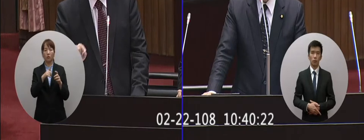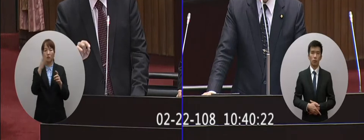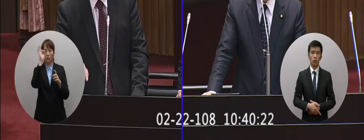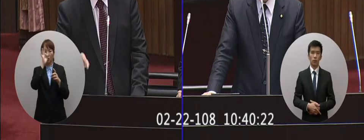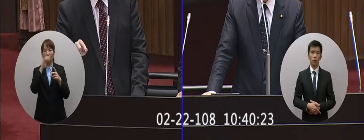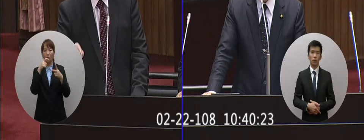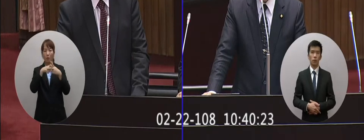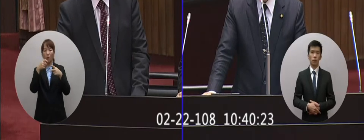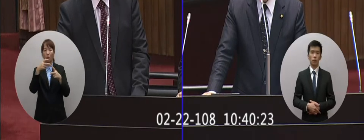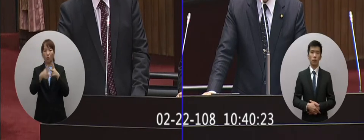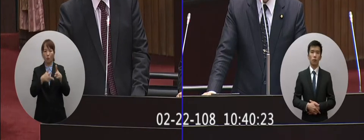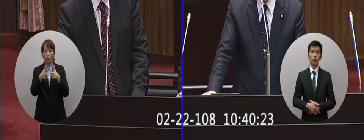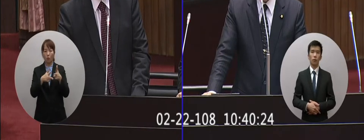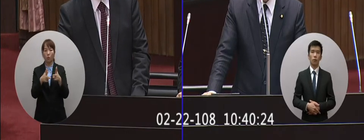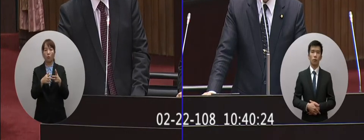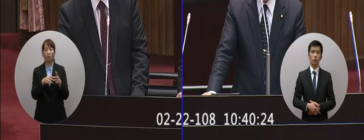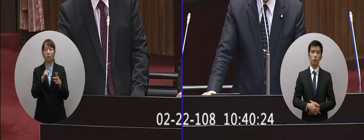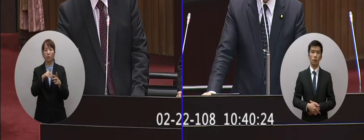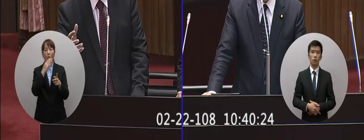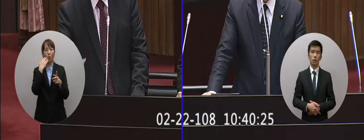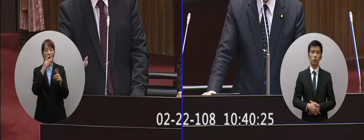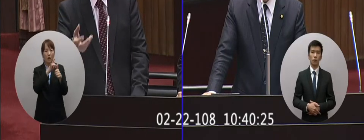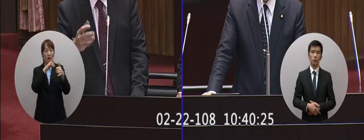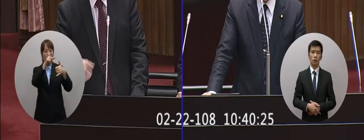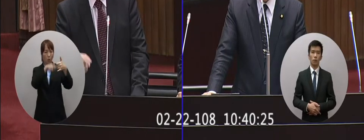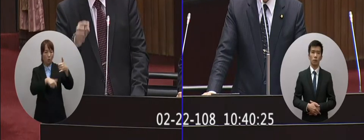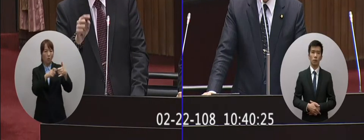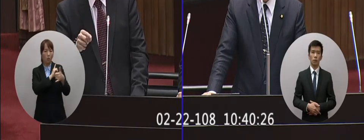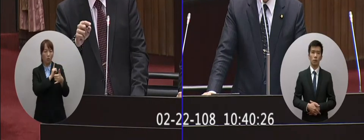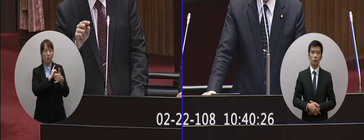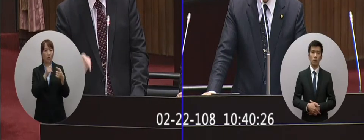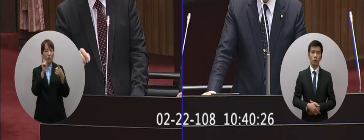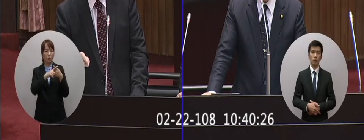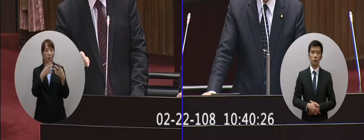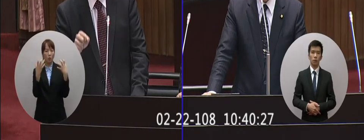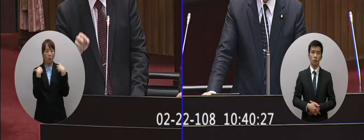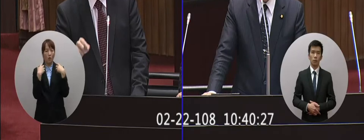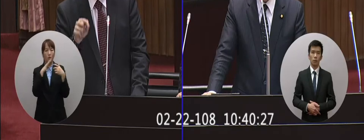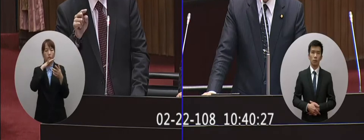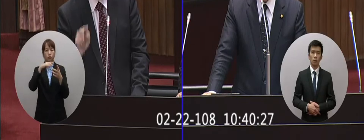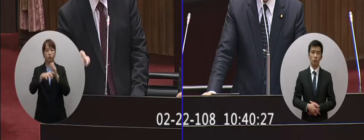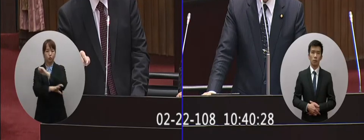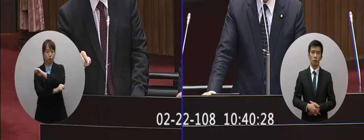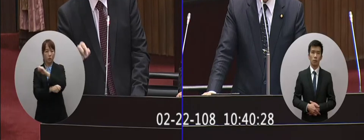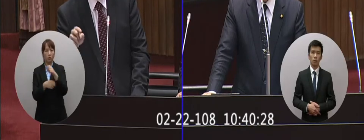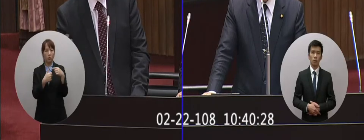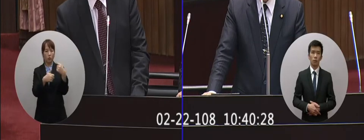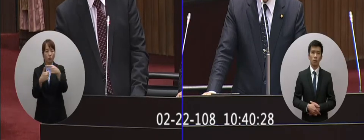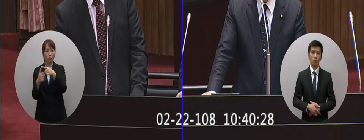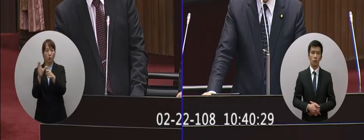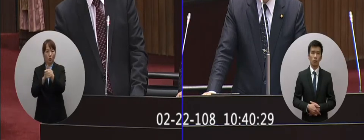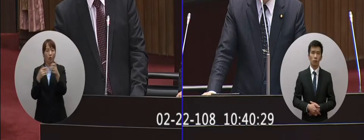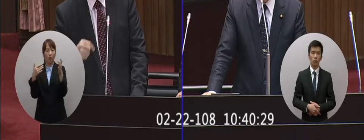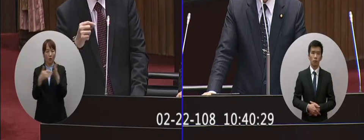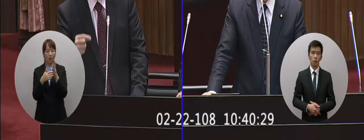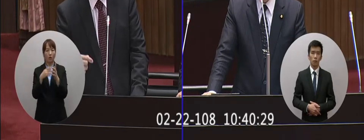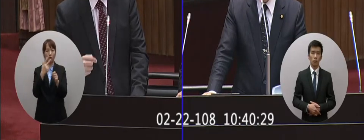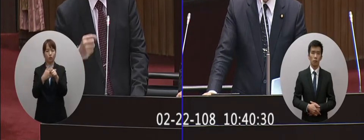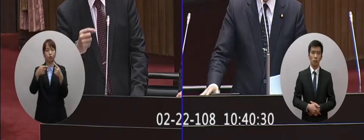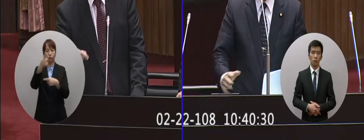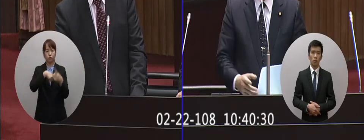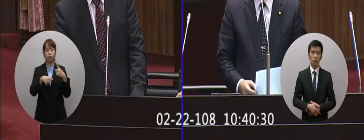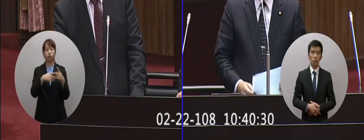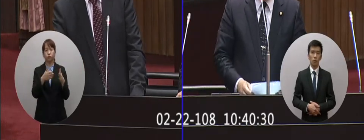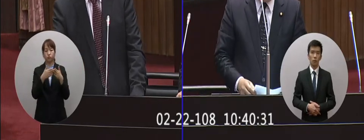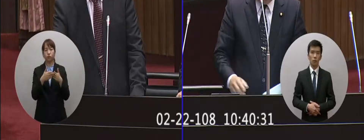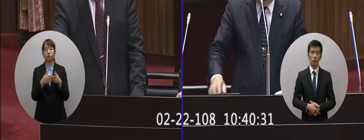商。如果透过个人技术的话，你要负责来扮演总组输出，去学习完要技术移转。那这部分